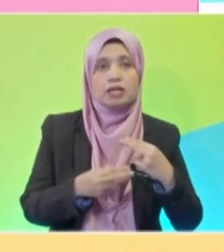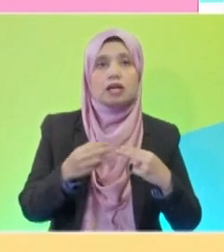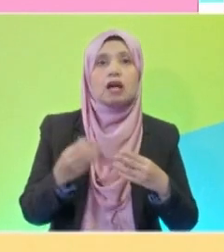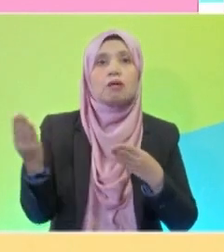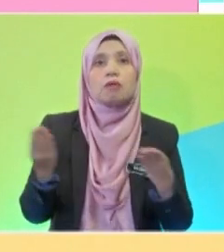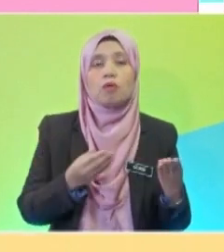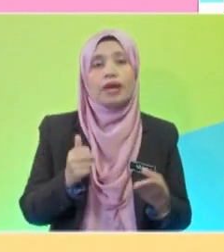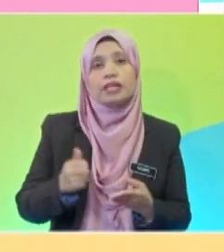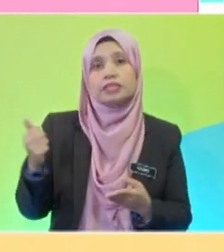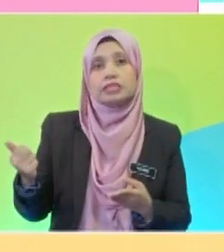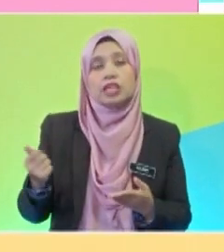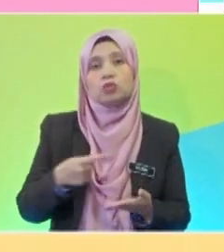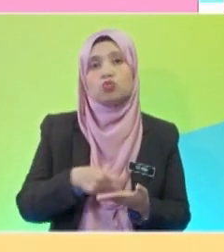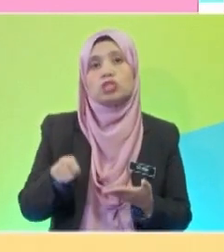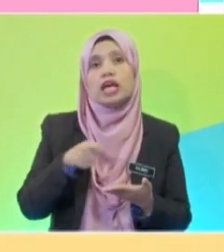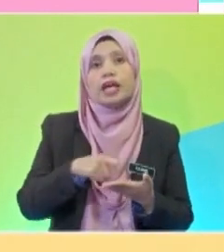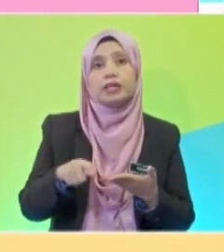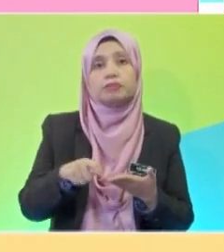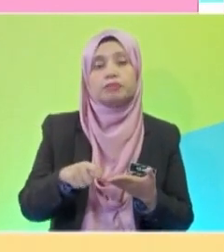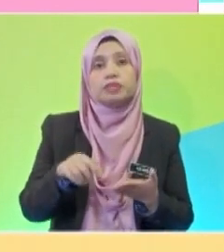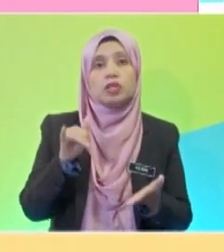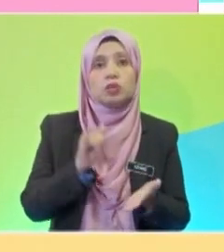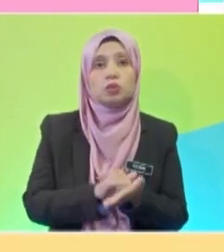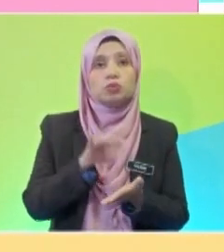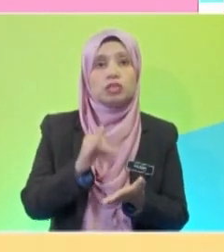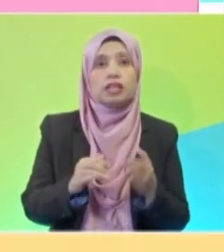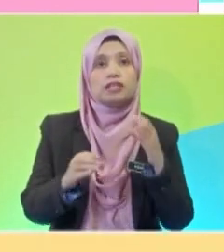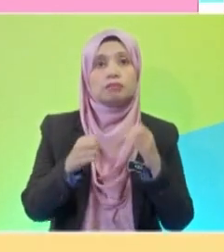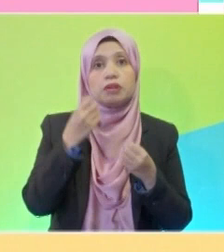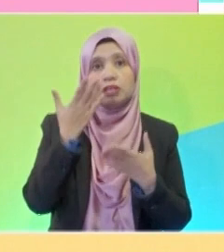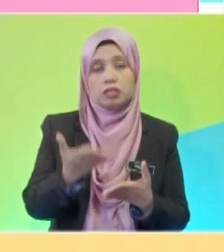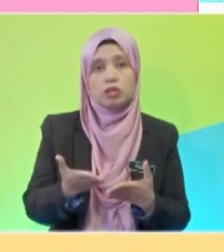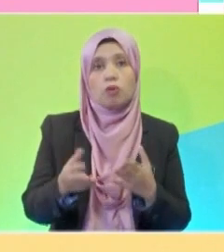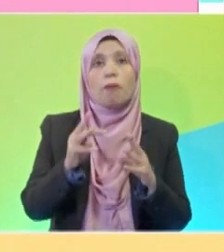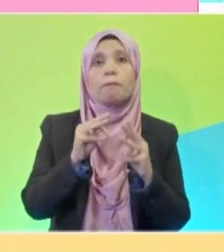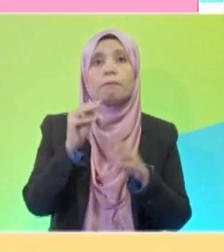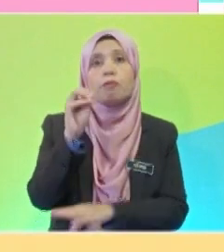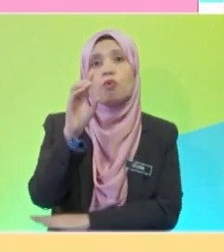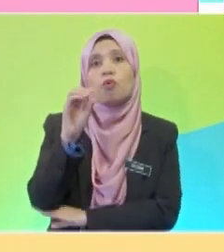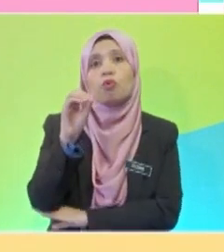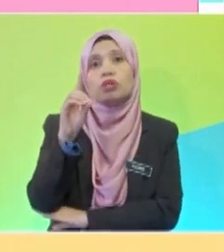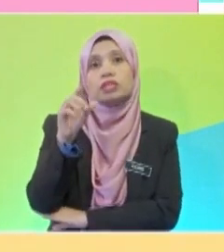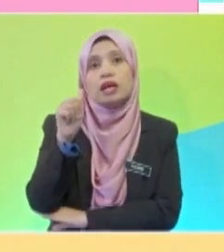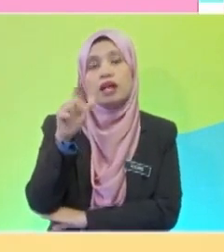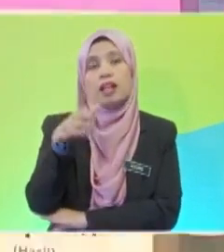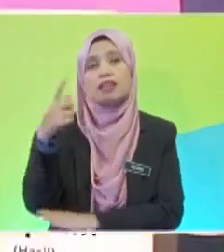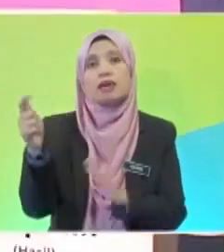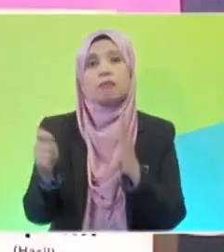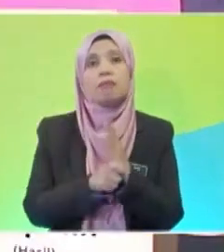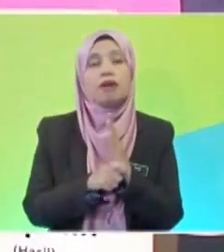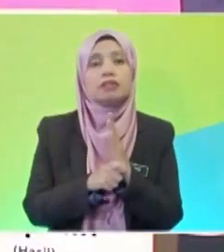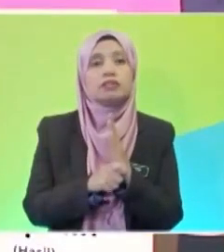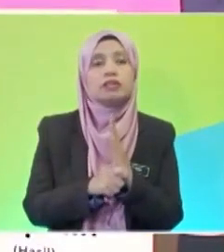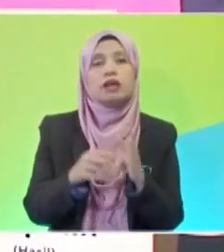aset, membawa masuk tunai. Jadi itu yang dikatakan modal tambahan. Seterusnya ambilan. Ada tak dalam maklumat tambahan menyatakan